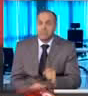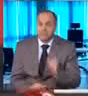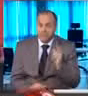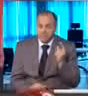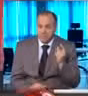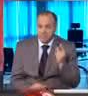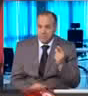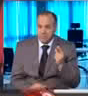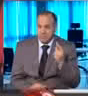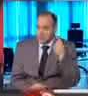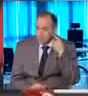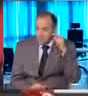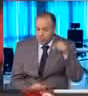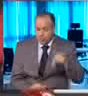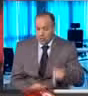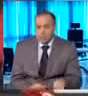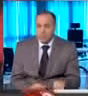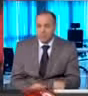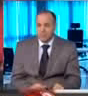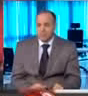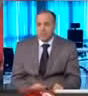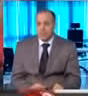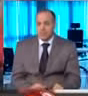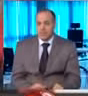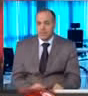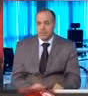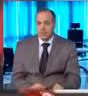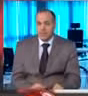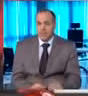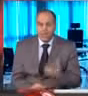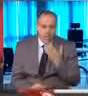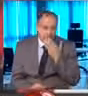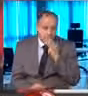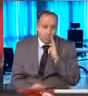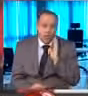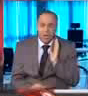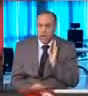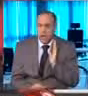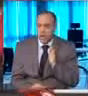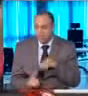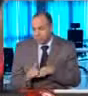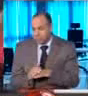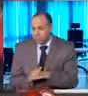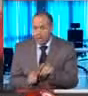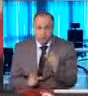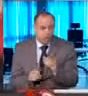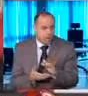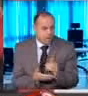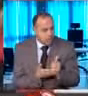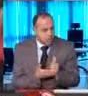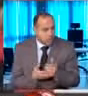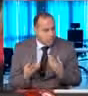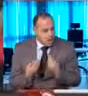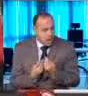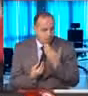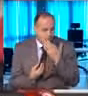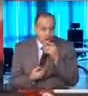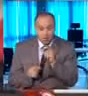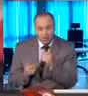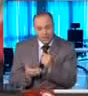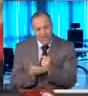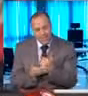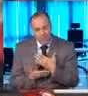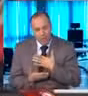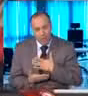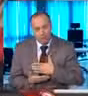الليل تطبينا هنا، هلكنا على ما طبعاً، والحمد لله جينا ناس يعني طيبة وانطونا مكان، والحمد لله ماي